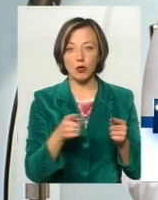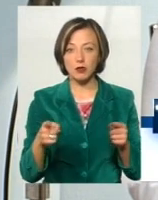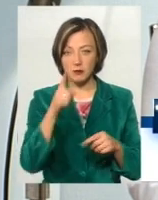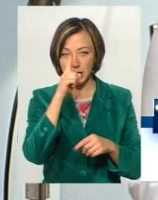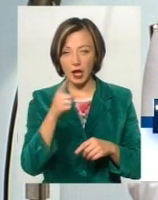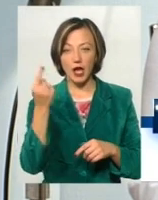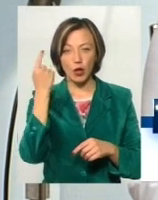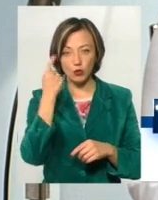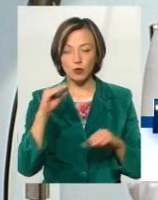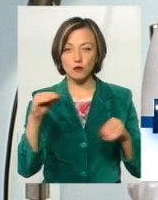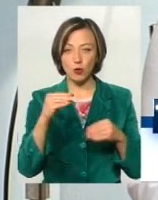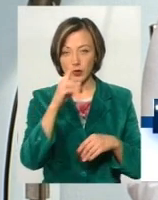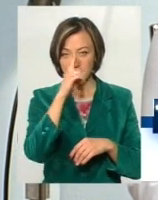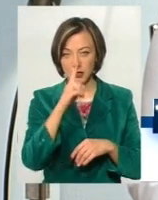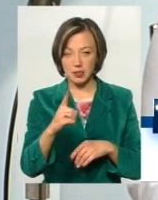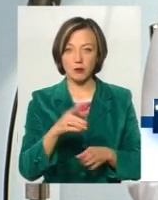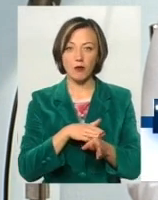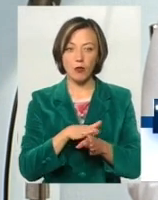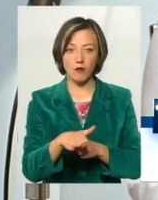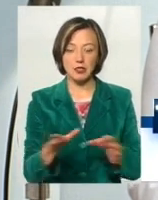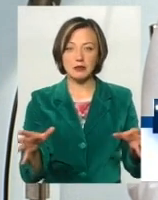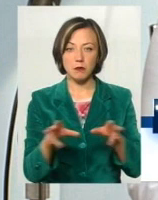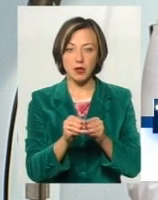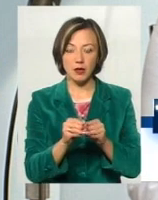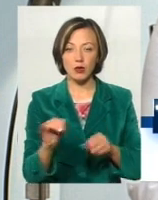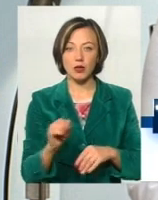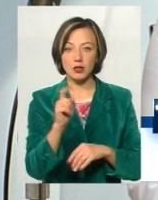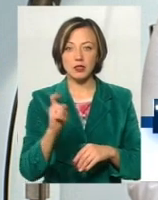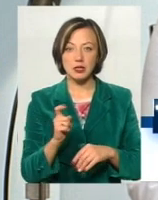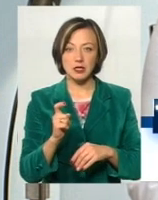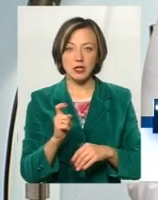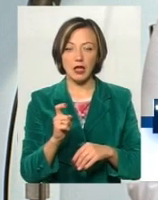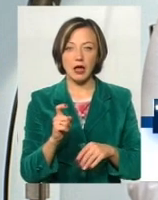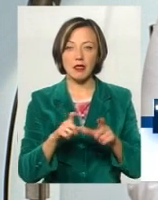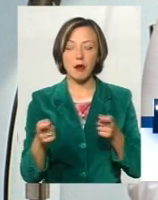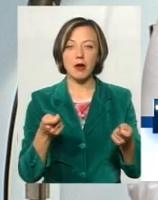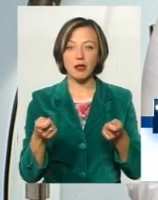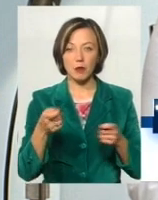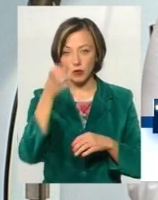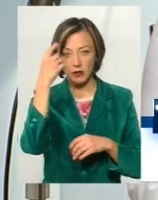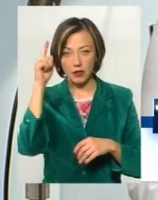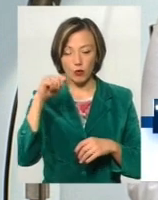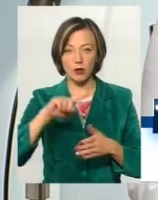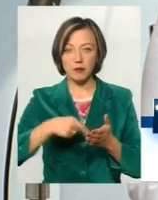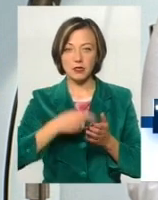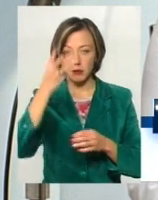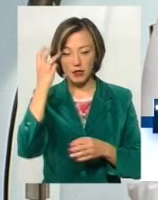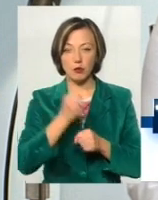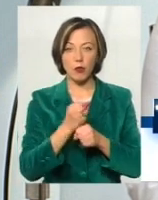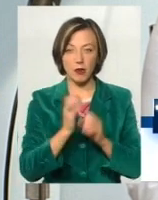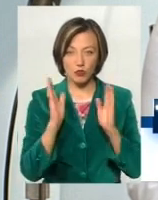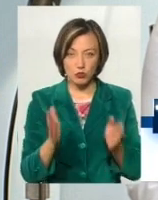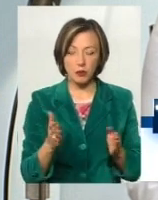місяця. Я думаю, що у жовтні місяці повністю спільно із департаментом освіти і науки міста Хмельницького ми